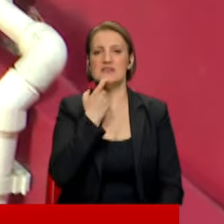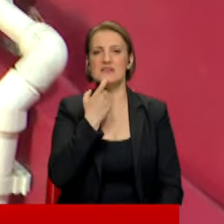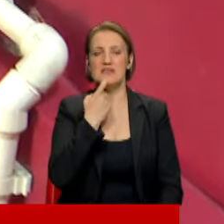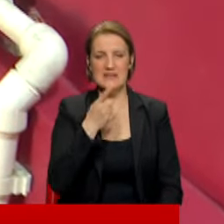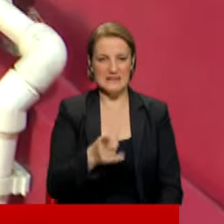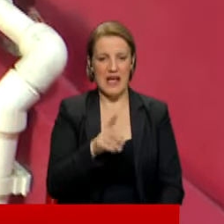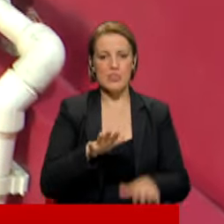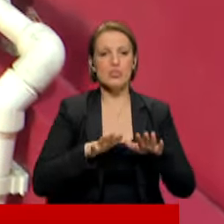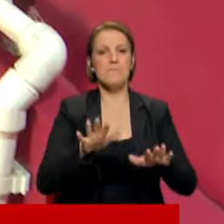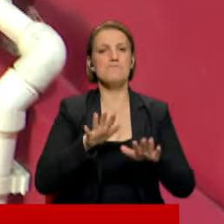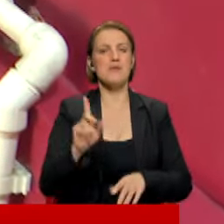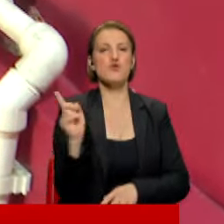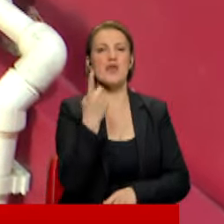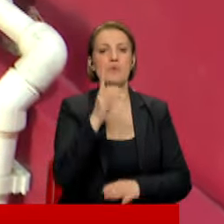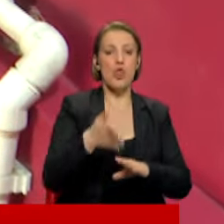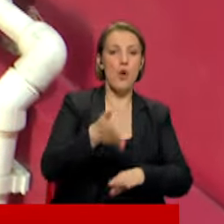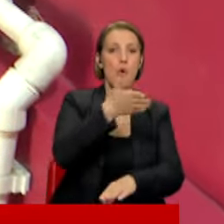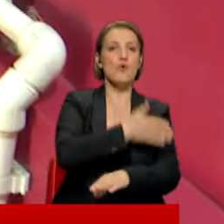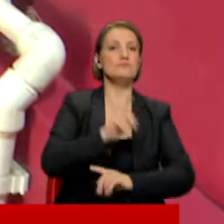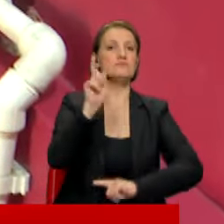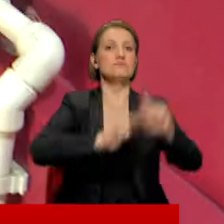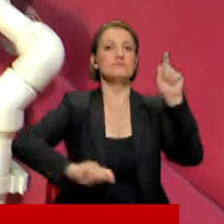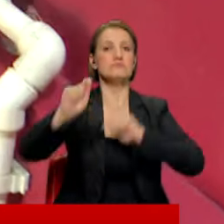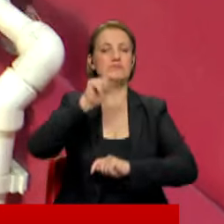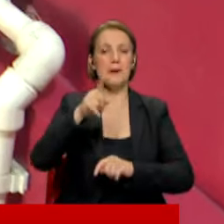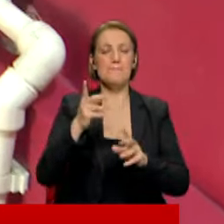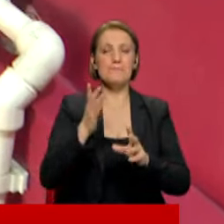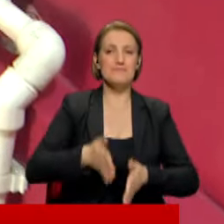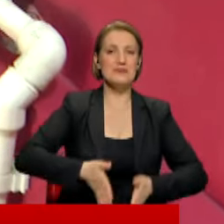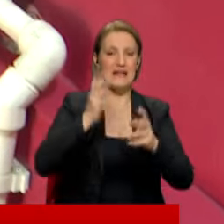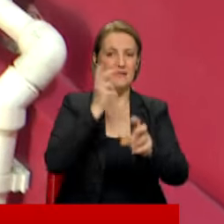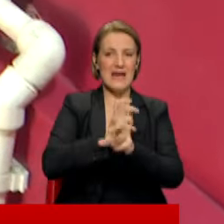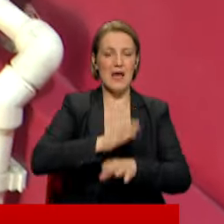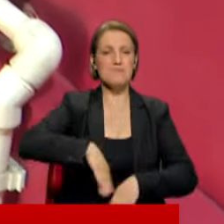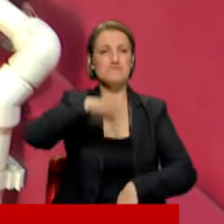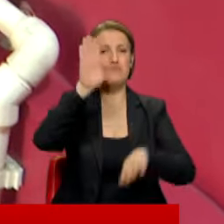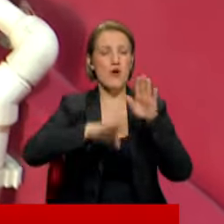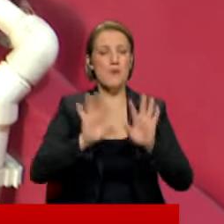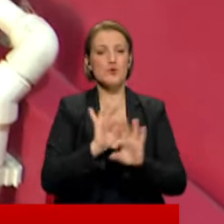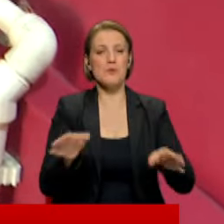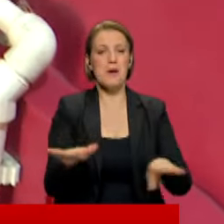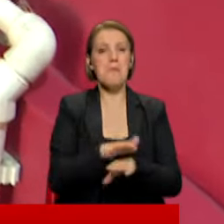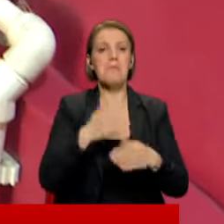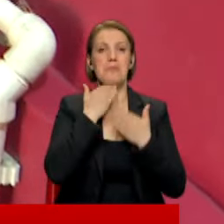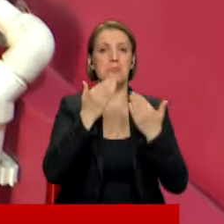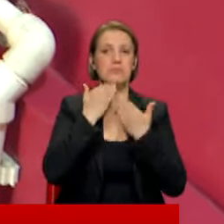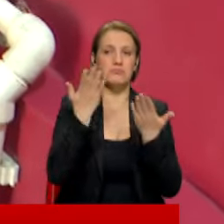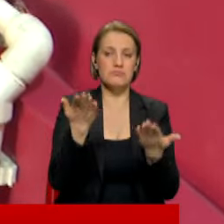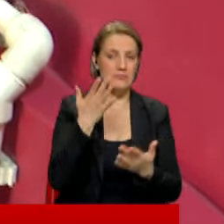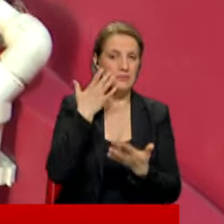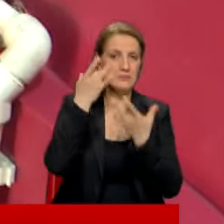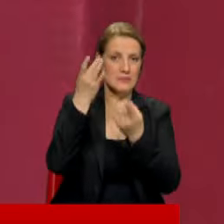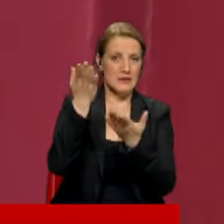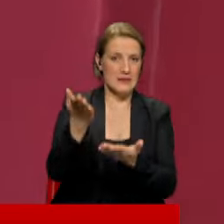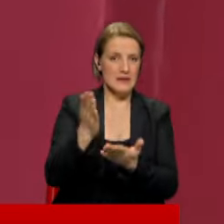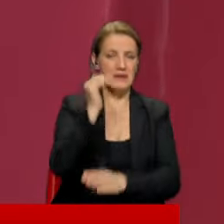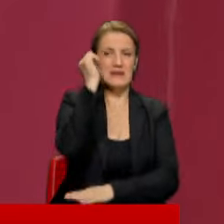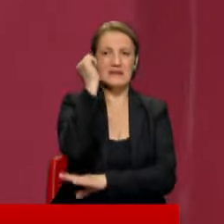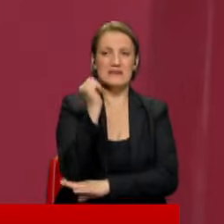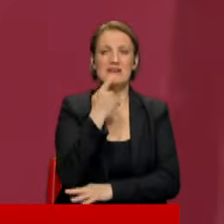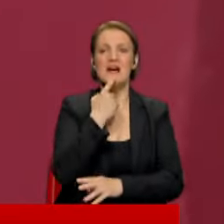yönetmeliğinden bile önce yapıldı binadaki tehlike artık badana boyayla bile Kamufle edilemiyor işte kolonunun